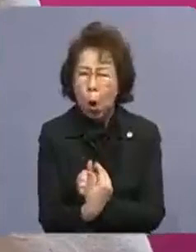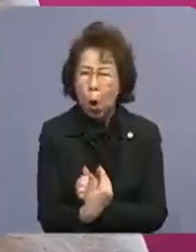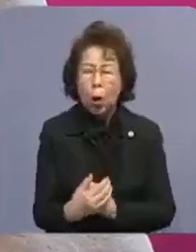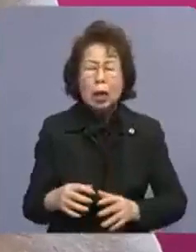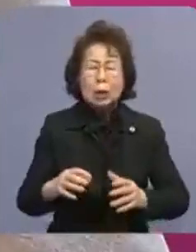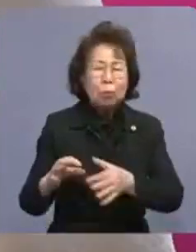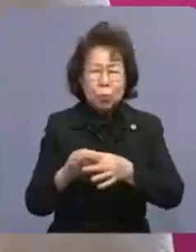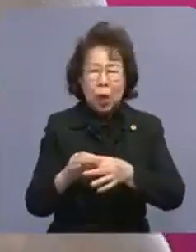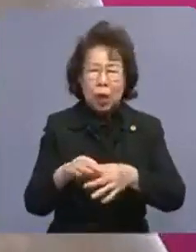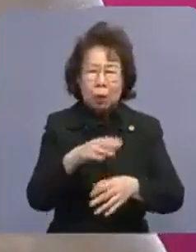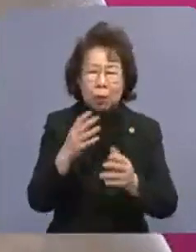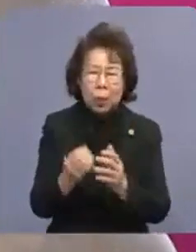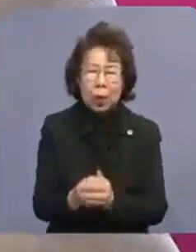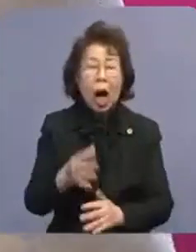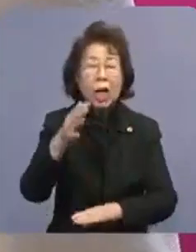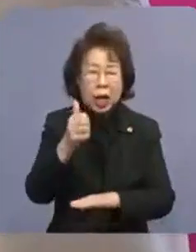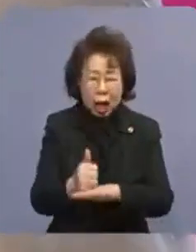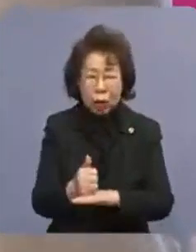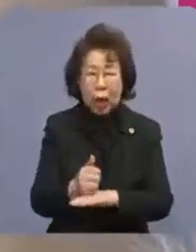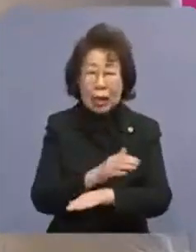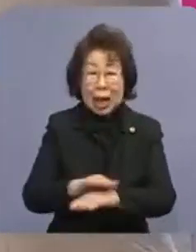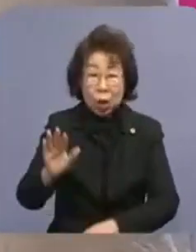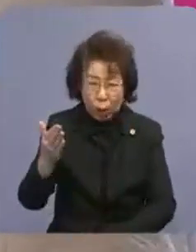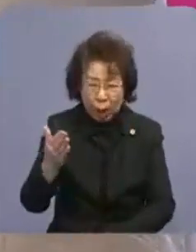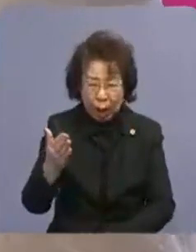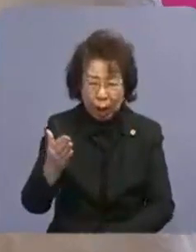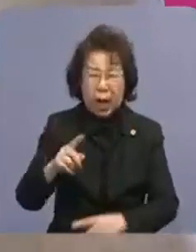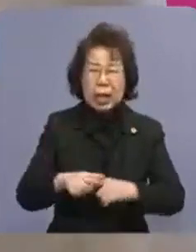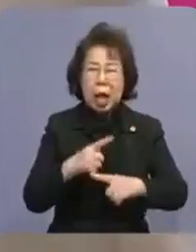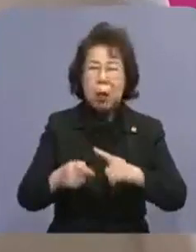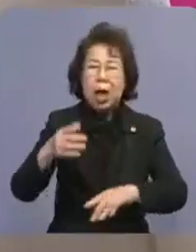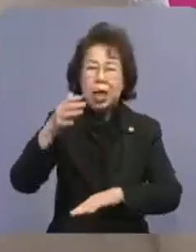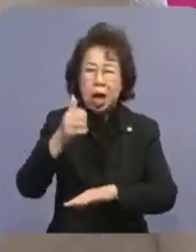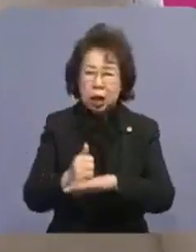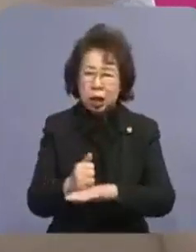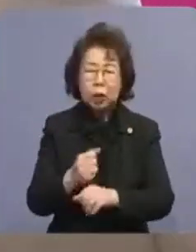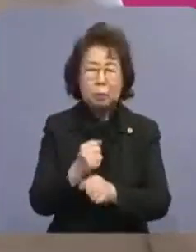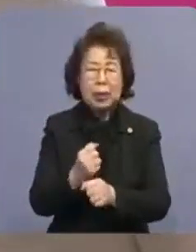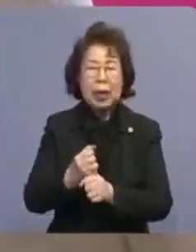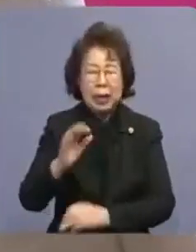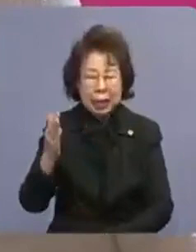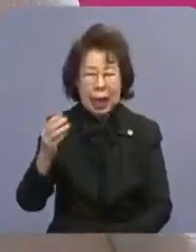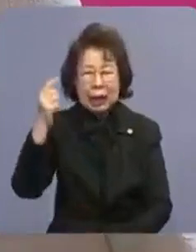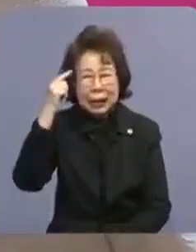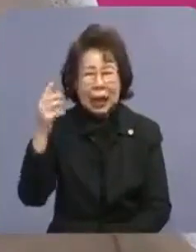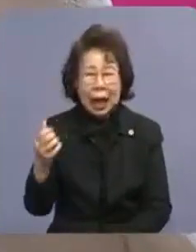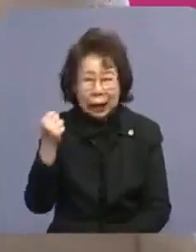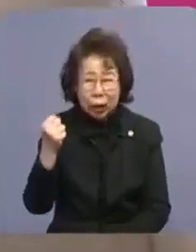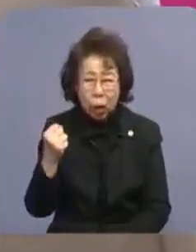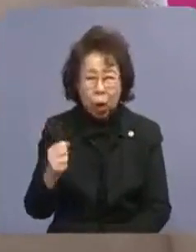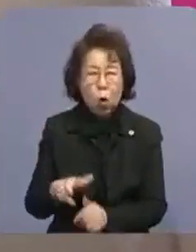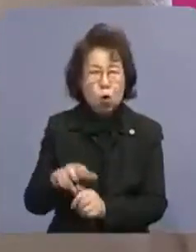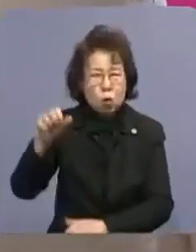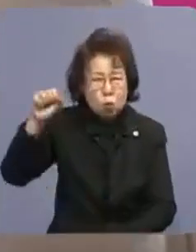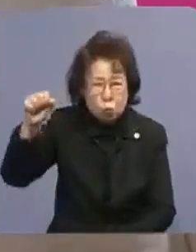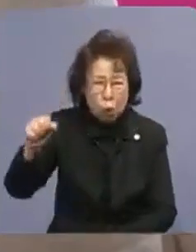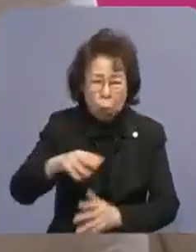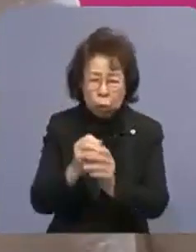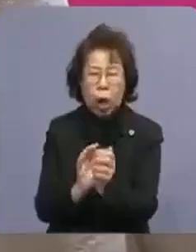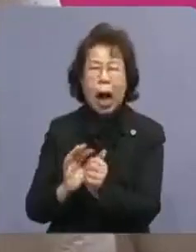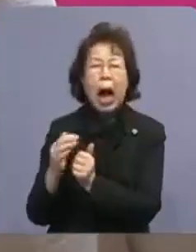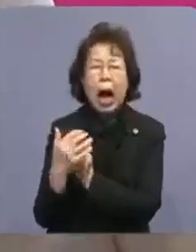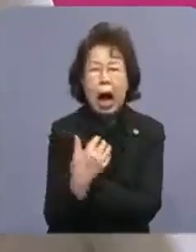탕평, 이 결과가 전당대회의 결실로 만들어진다는 생각을 가지고 그렇게 모든 후보들을